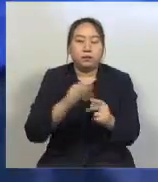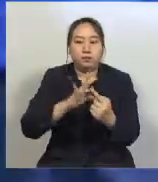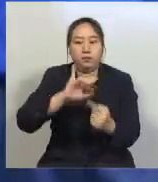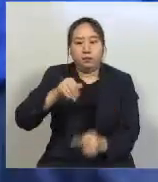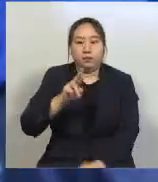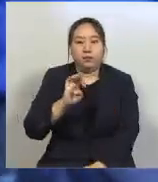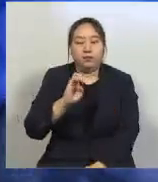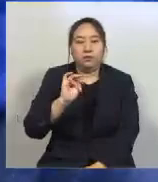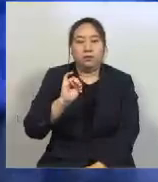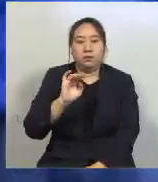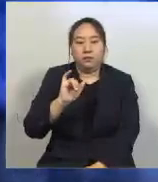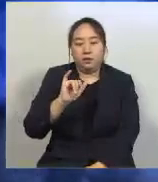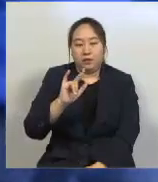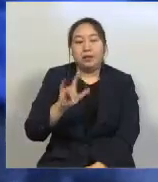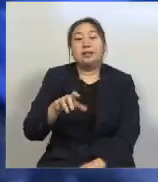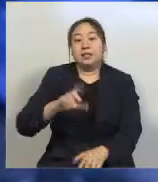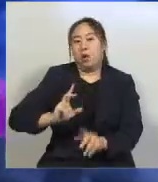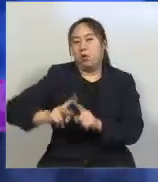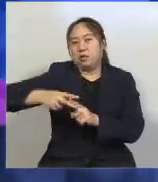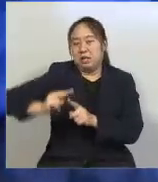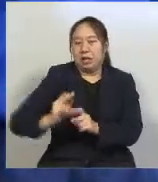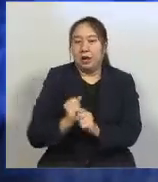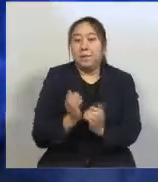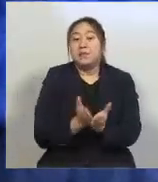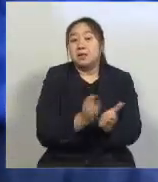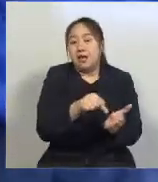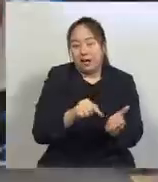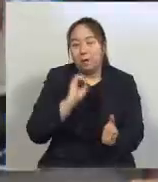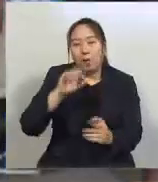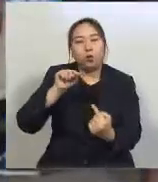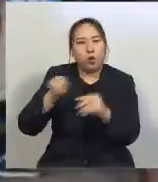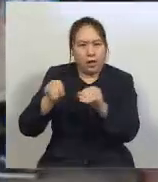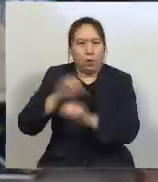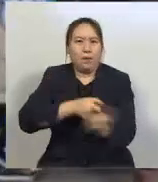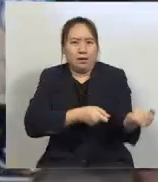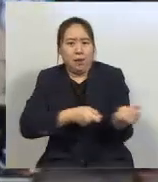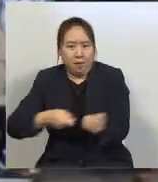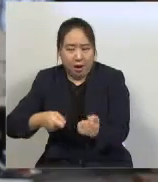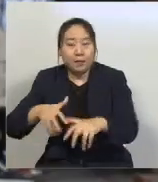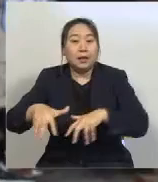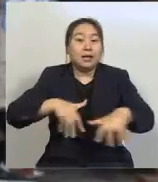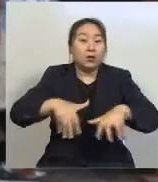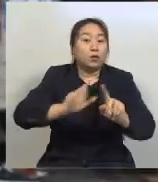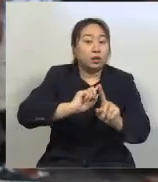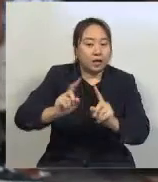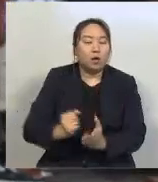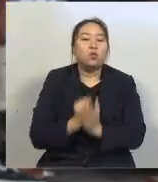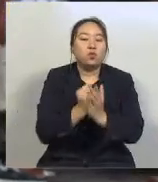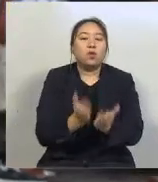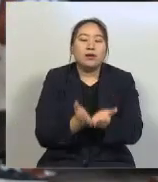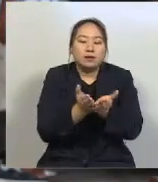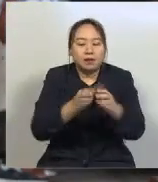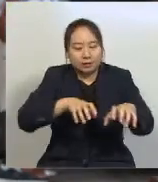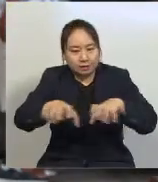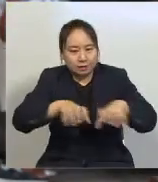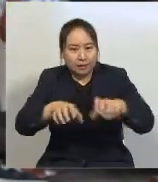ายช่างใหญ่ทำเรือพระกล่าวว่าเมื่อใกล้ถึงเทศกาลชักพระประชาชนของแต่ละชุมชนก็จะช่วยกันทำเรือพระและ